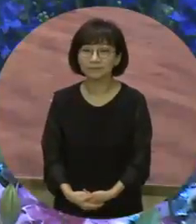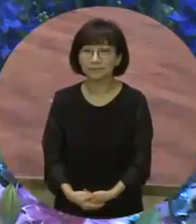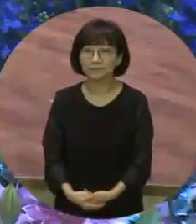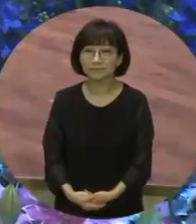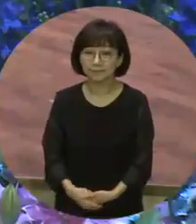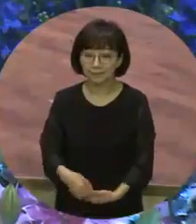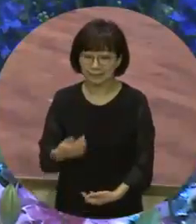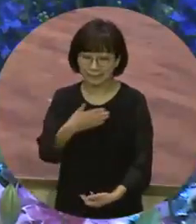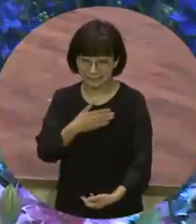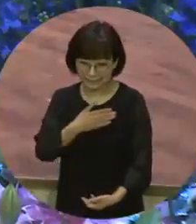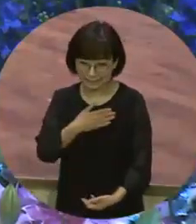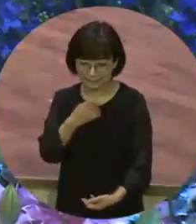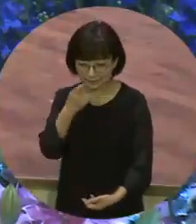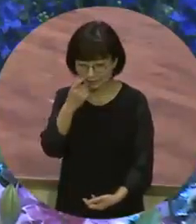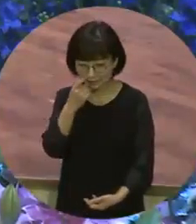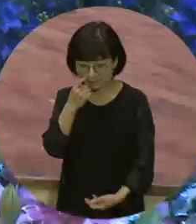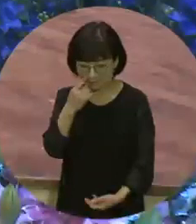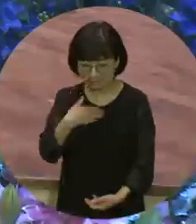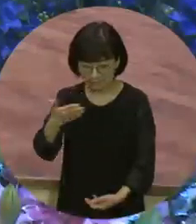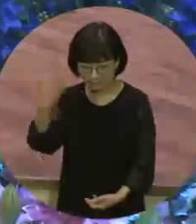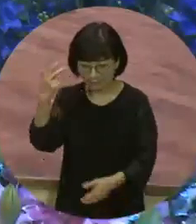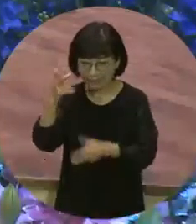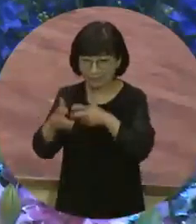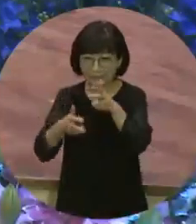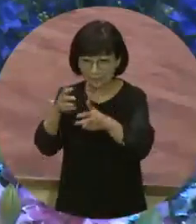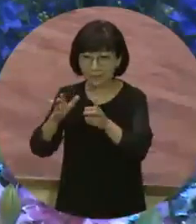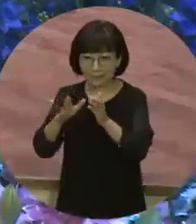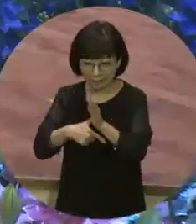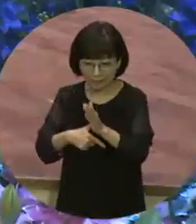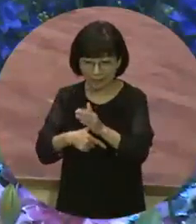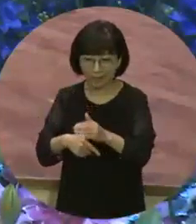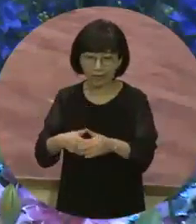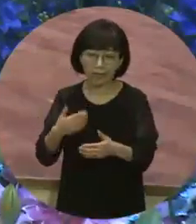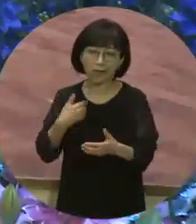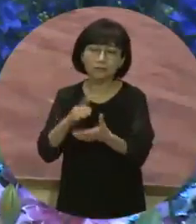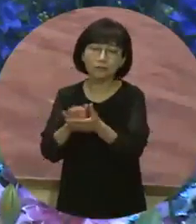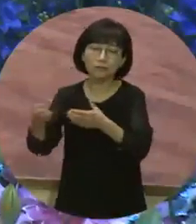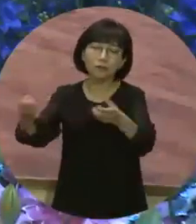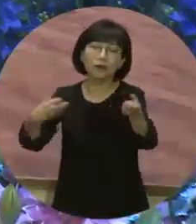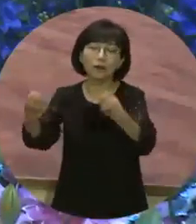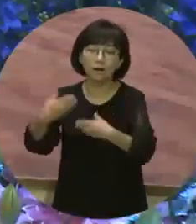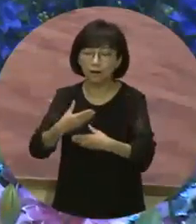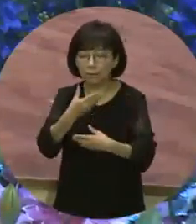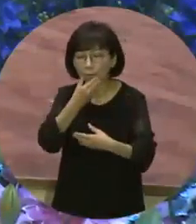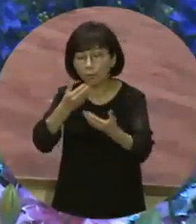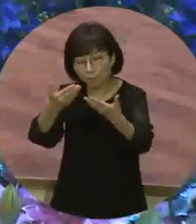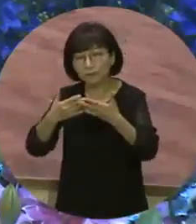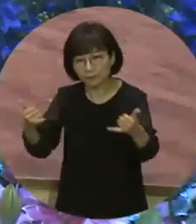지금도 친구들이 주위에서 자 정은주로 복을 받은 사람이 다